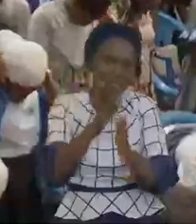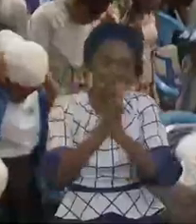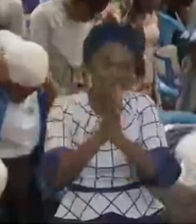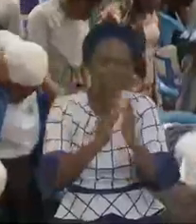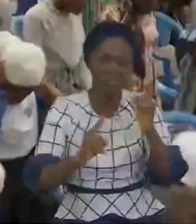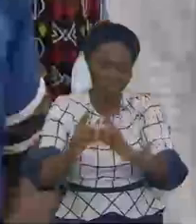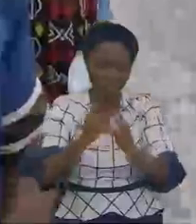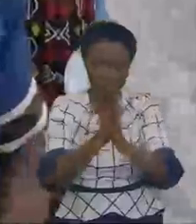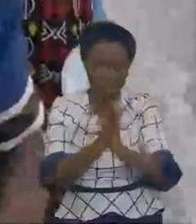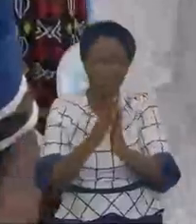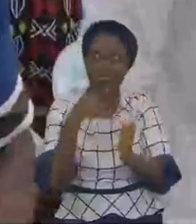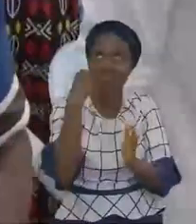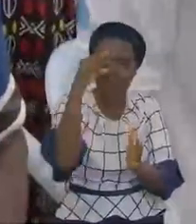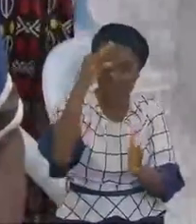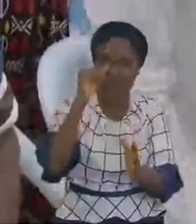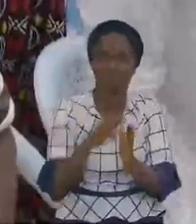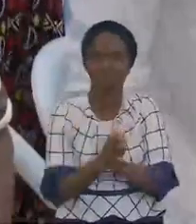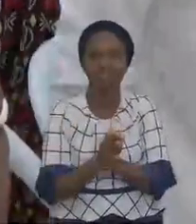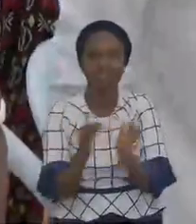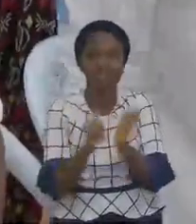Que tu as le désir.